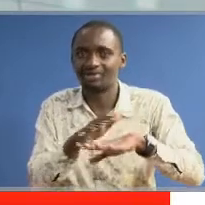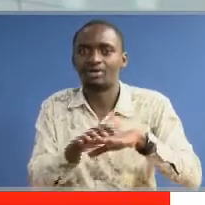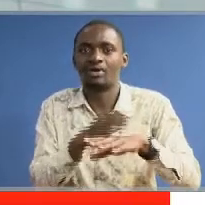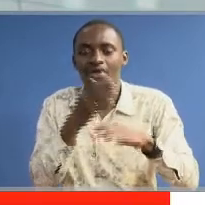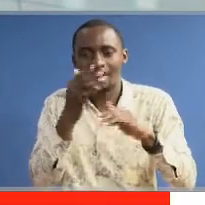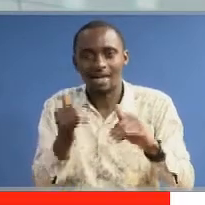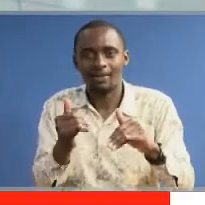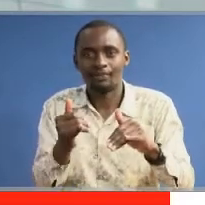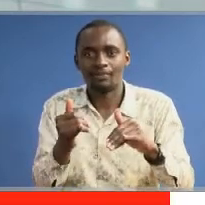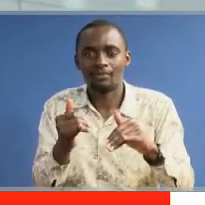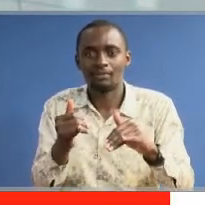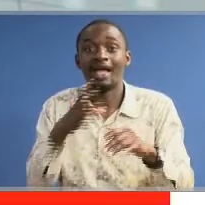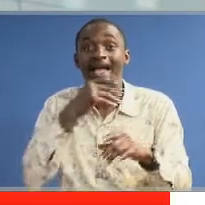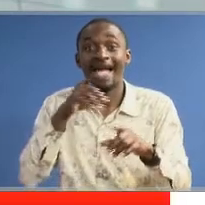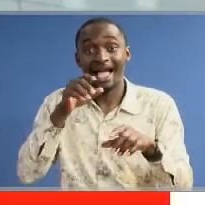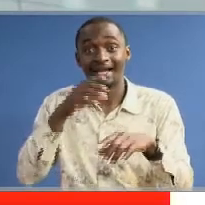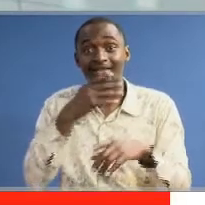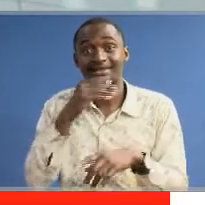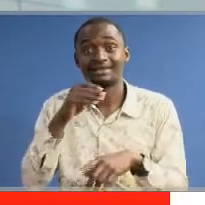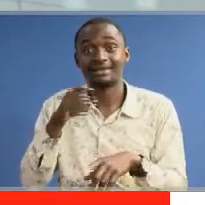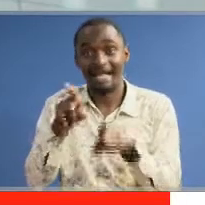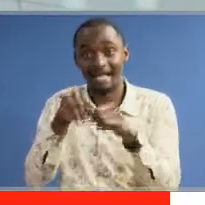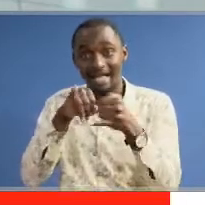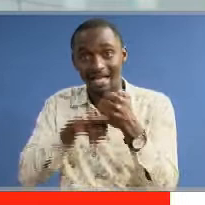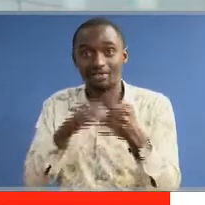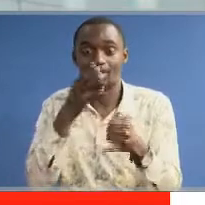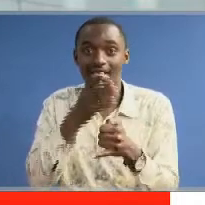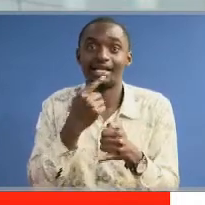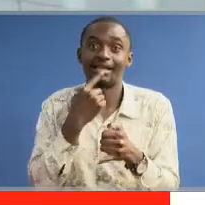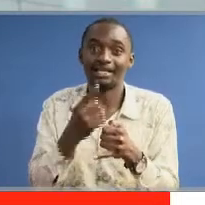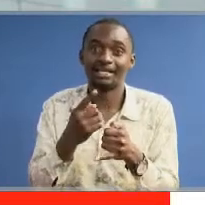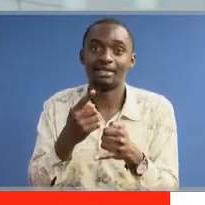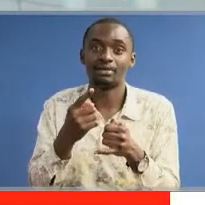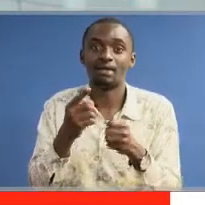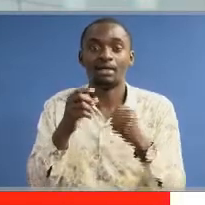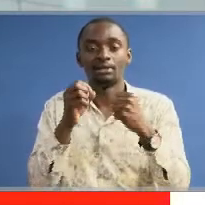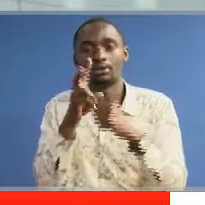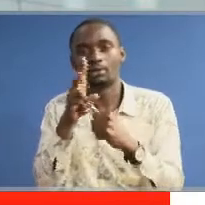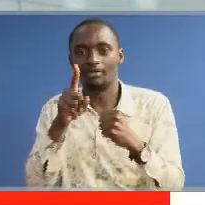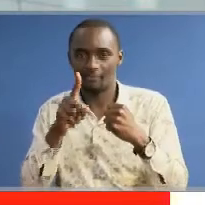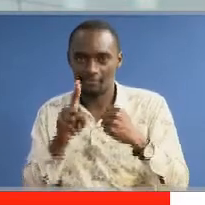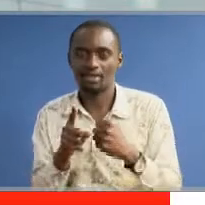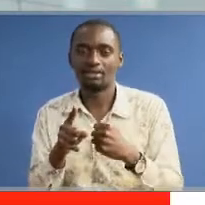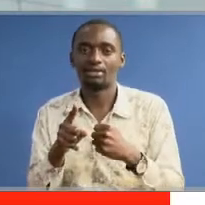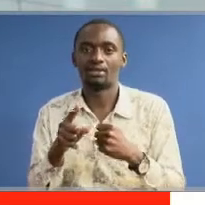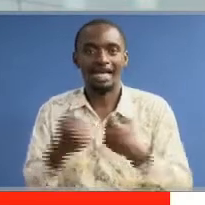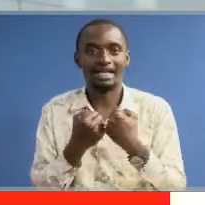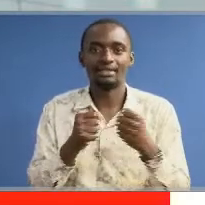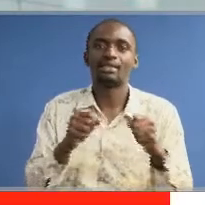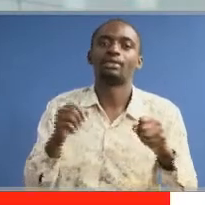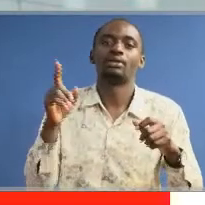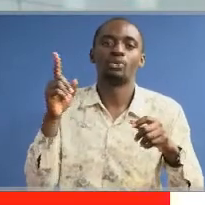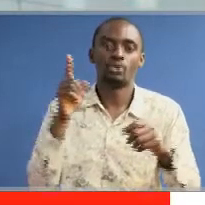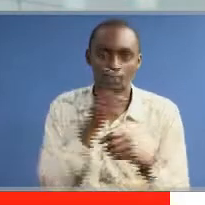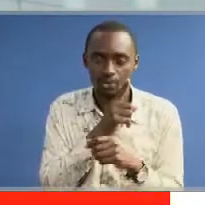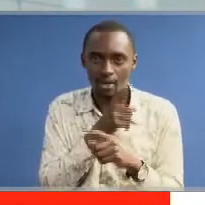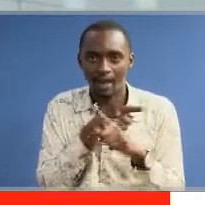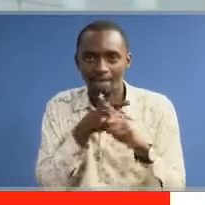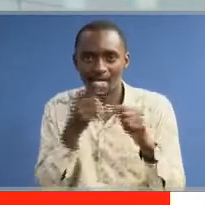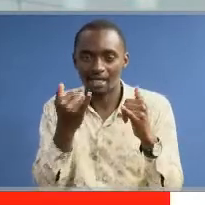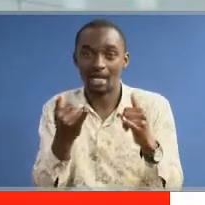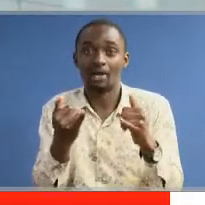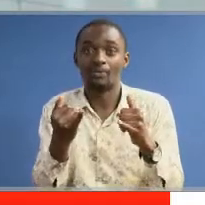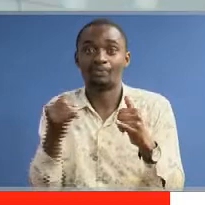huyo Magdalene Mawai amesema tangu ajali hiyo kutendeka tarehe 21 mwezi wa 8 hadi leo hakuna taarifa yoyote